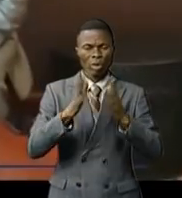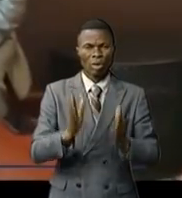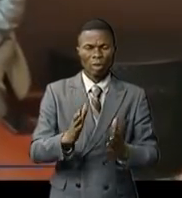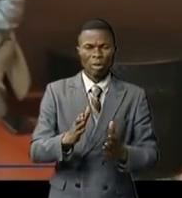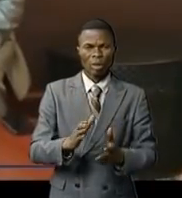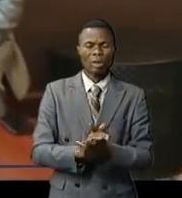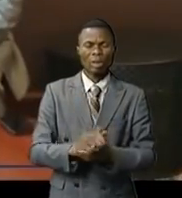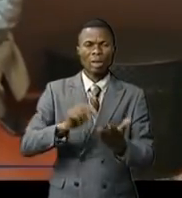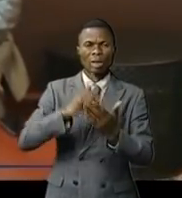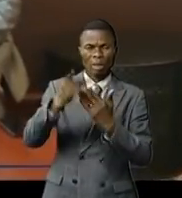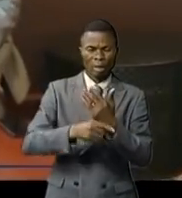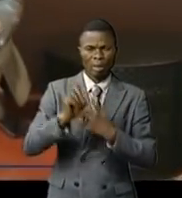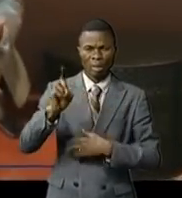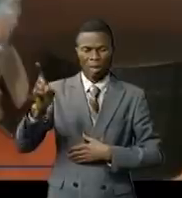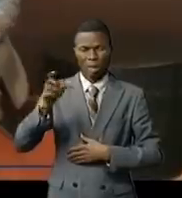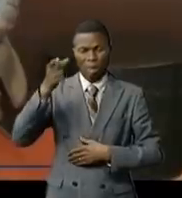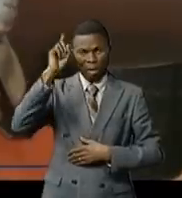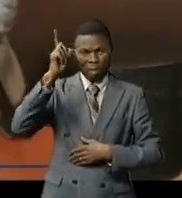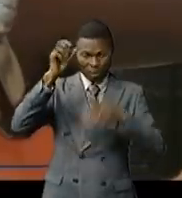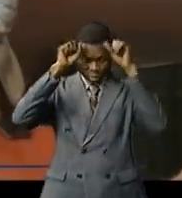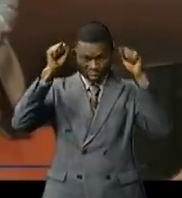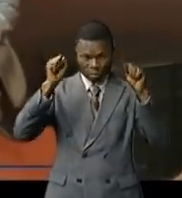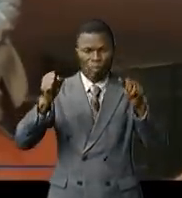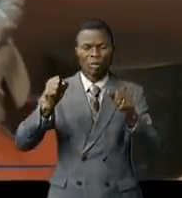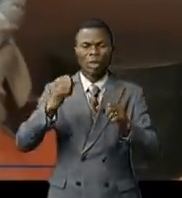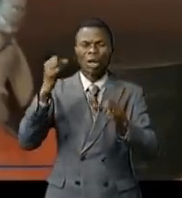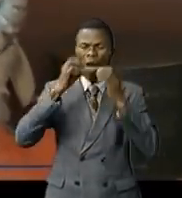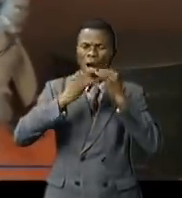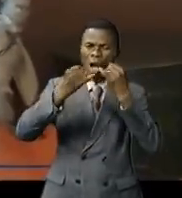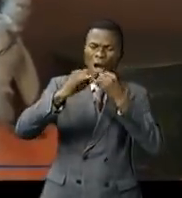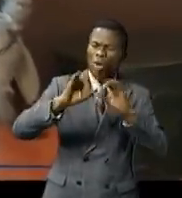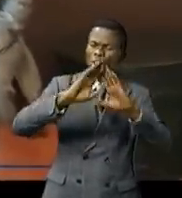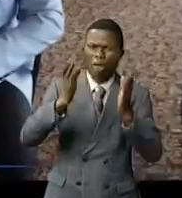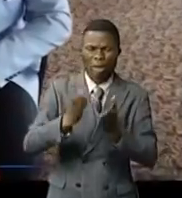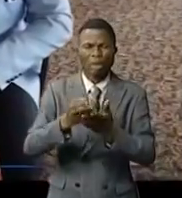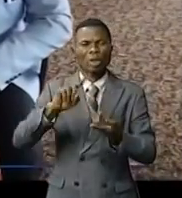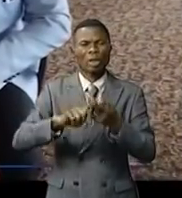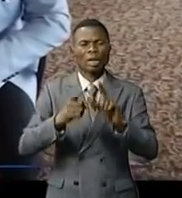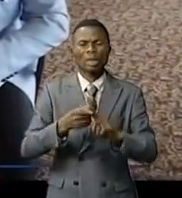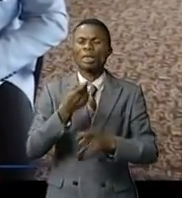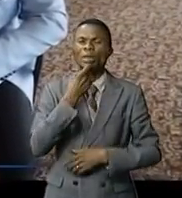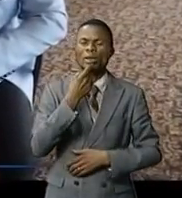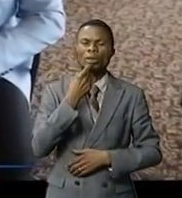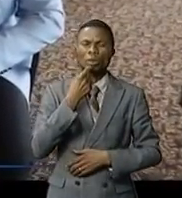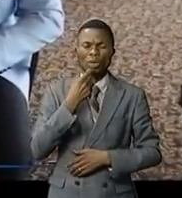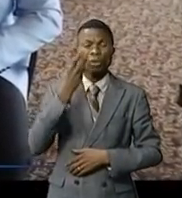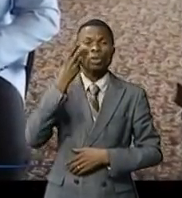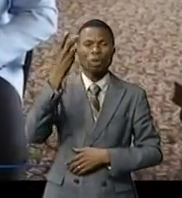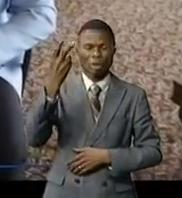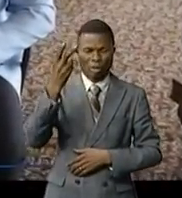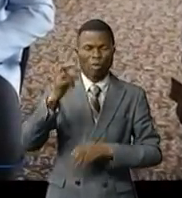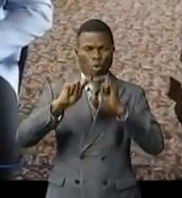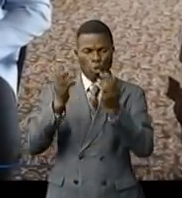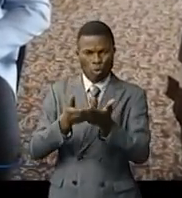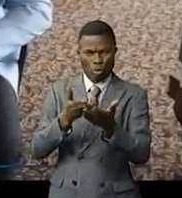anciens programmes DDRC. Le numéro 1 de la démobilisation a rappelé à ses hôtes l'historique de la fusion de l'ASTAREC,